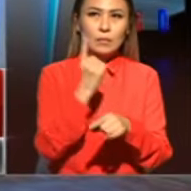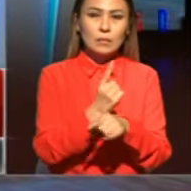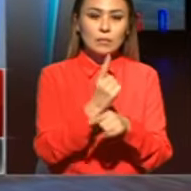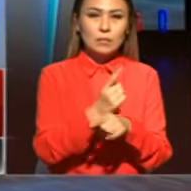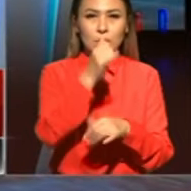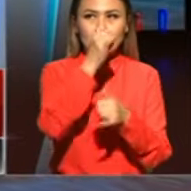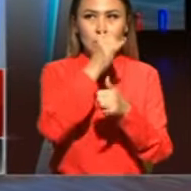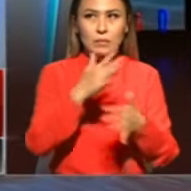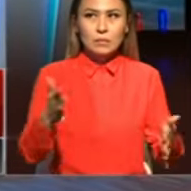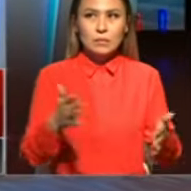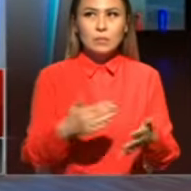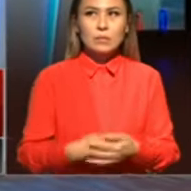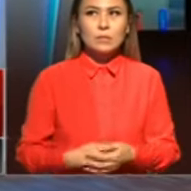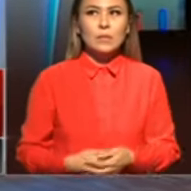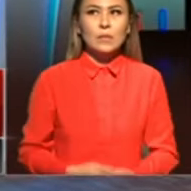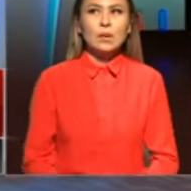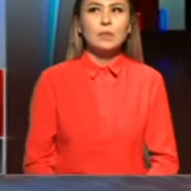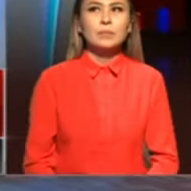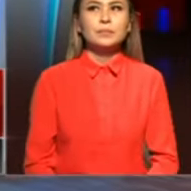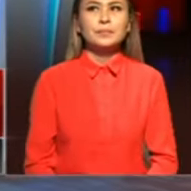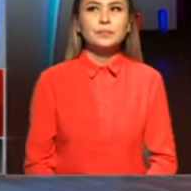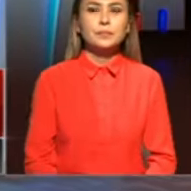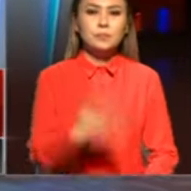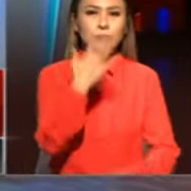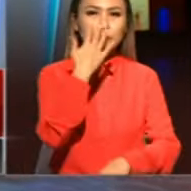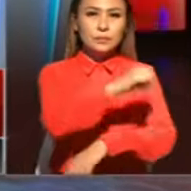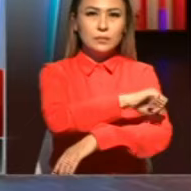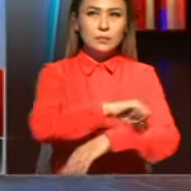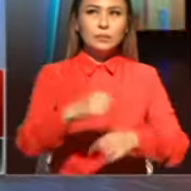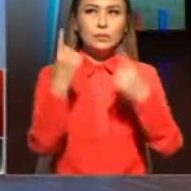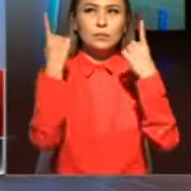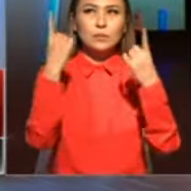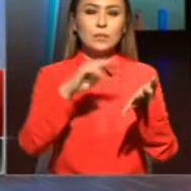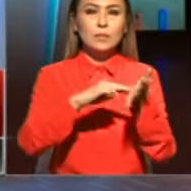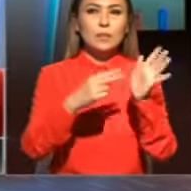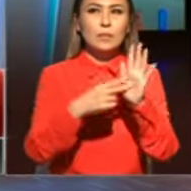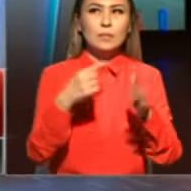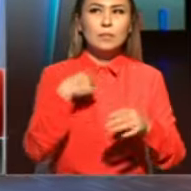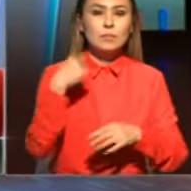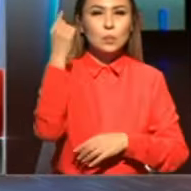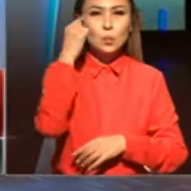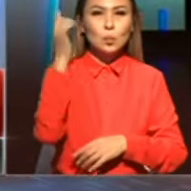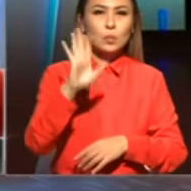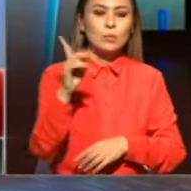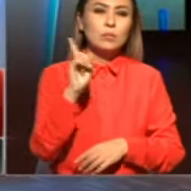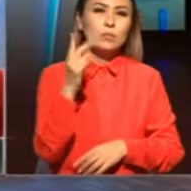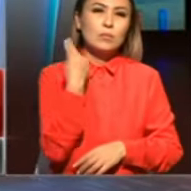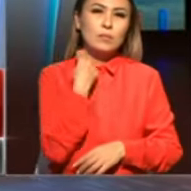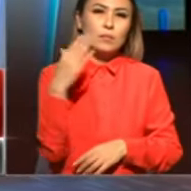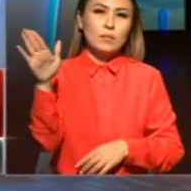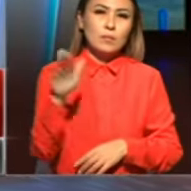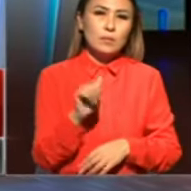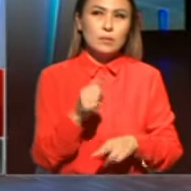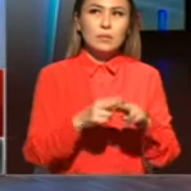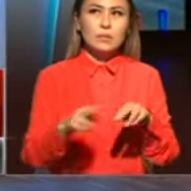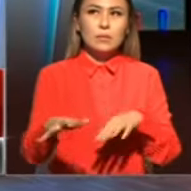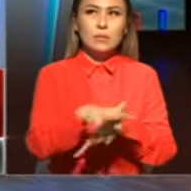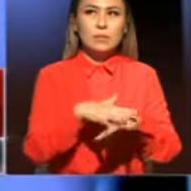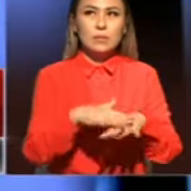аламайды. Сыртқы қарыз негізінде үлкен жобаларға жүзеге асыру қалады. Мен ойламаймын сыртқы қарыз алып алып елдің